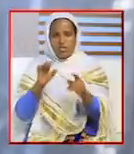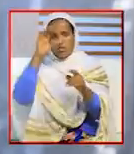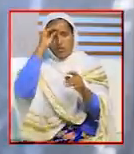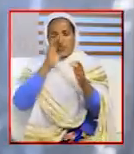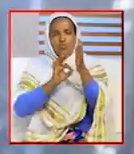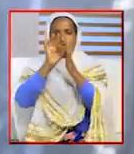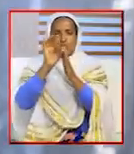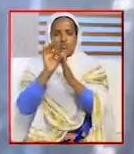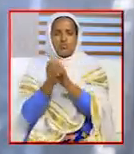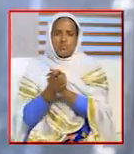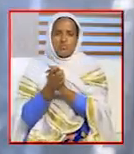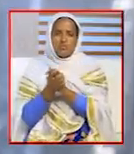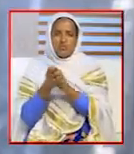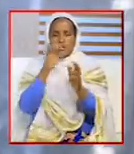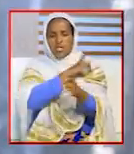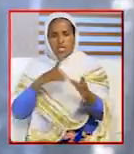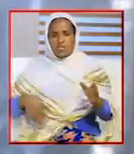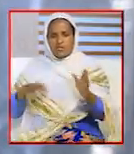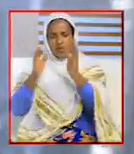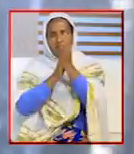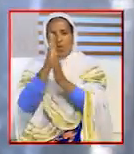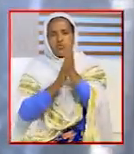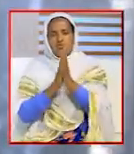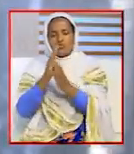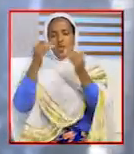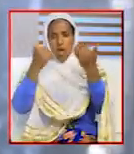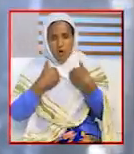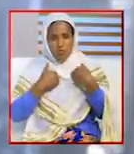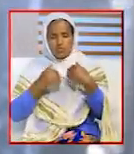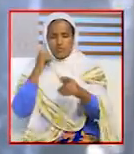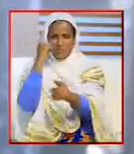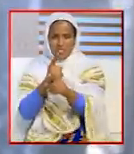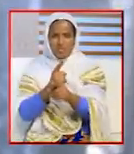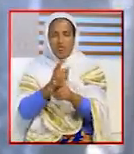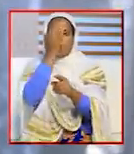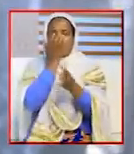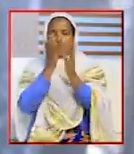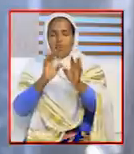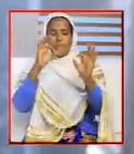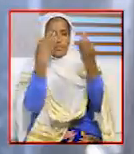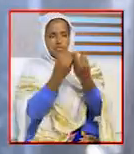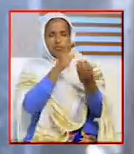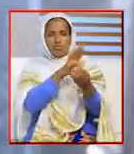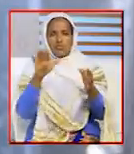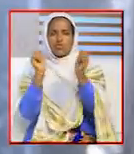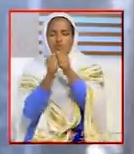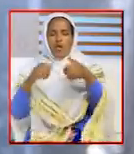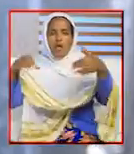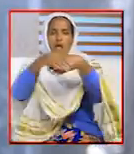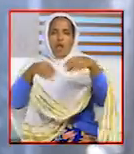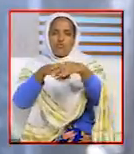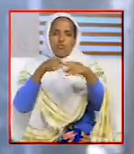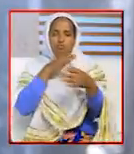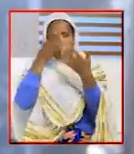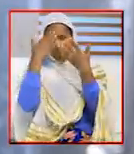ቁጥር አንጻር፣ ከምዕመናን ፍላጎት አንጻር ያሉትም በቅጡ ከኦርቶዶክሳውያን ቤተሰቦችና ልጆቻቸው ጋር